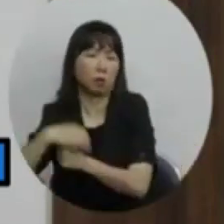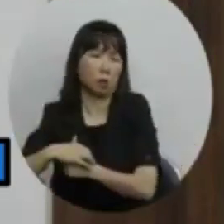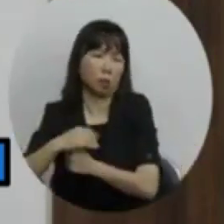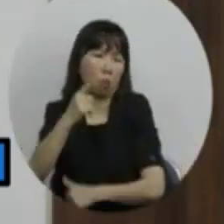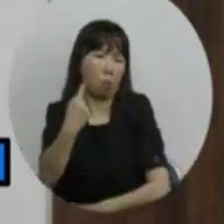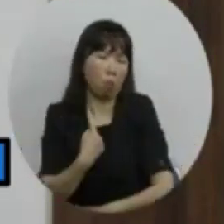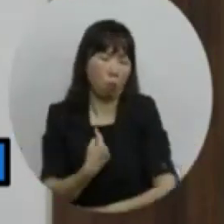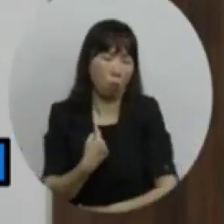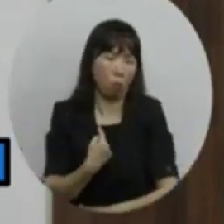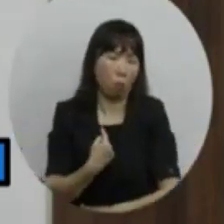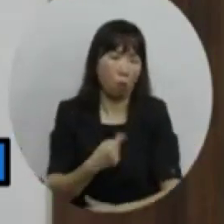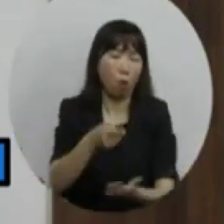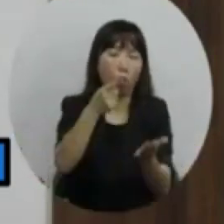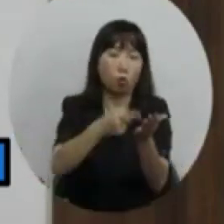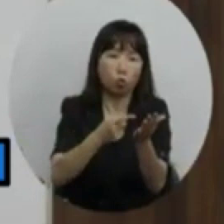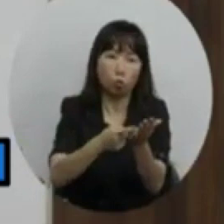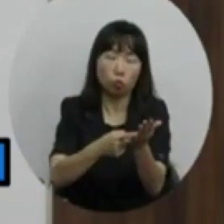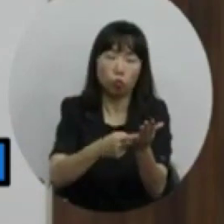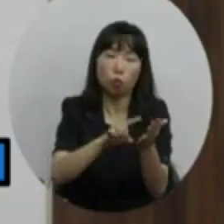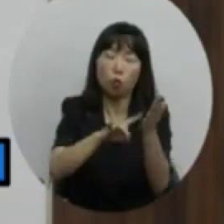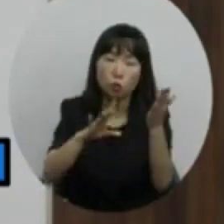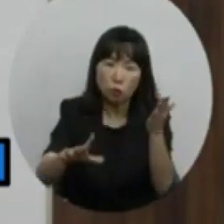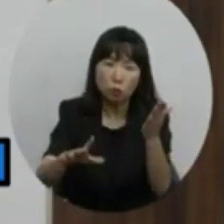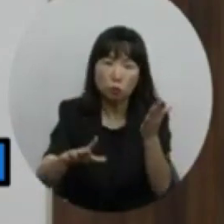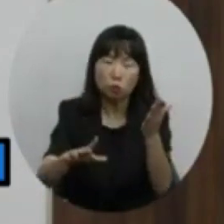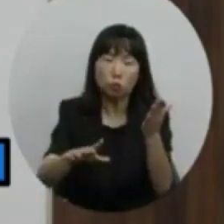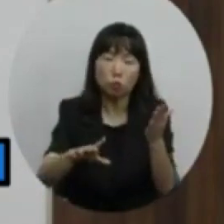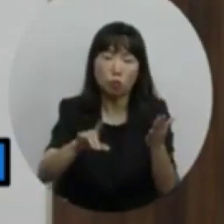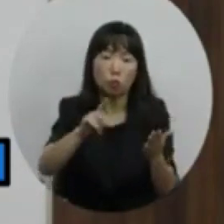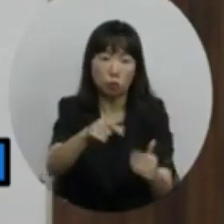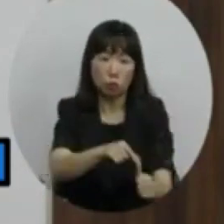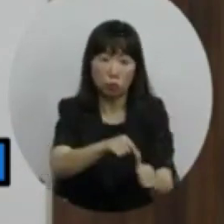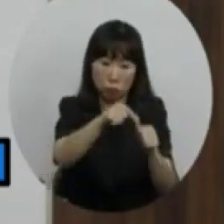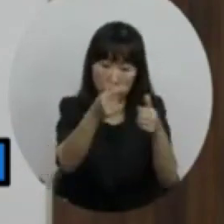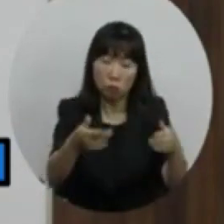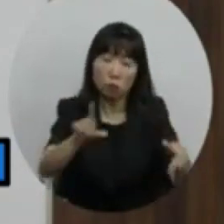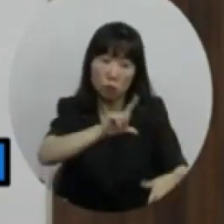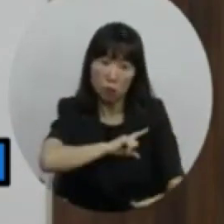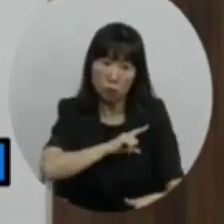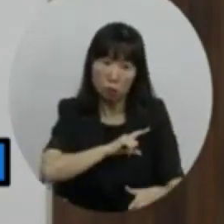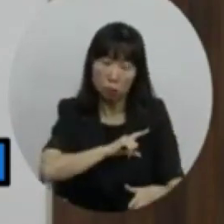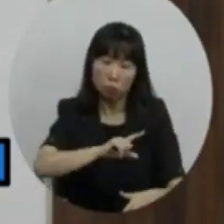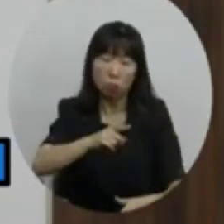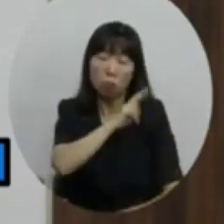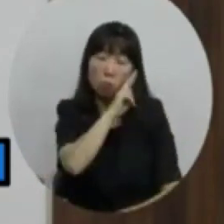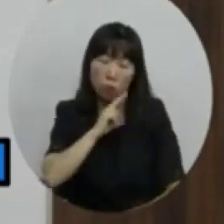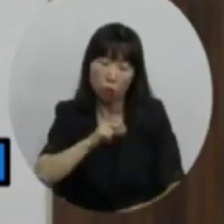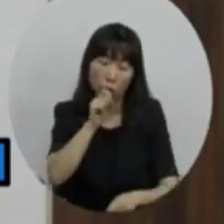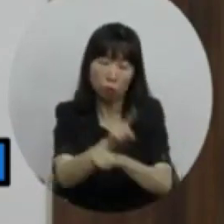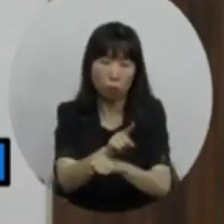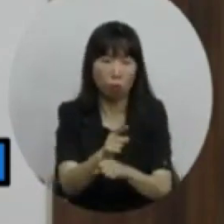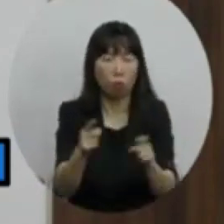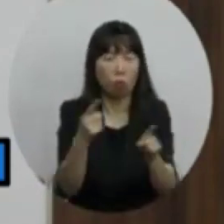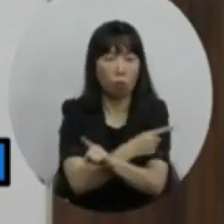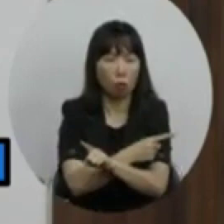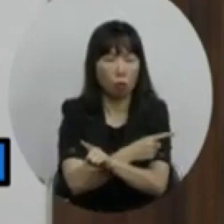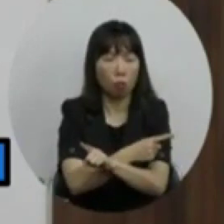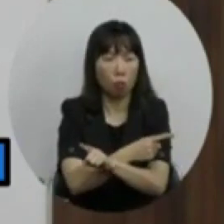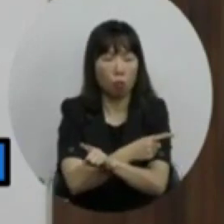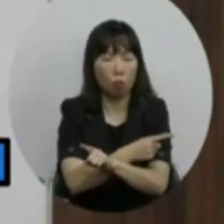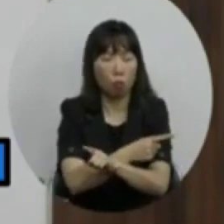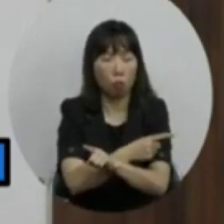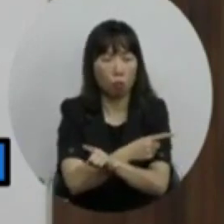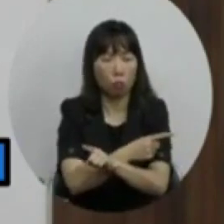또한 총무과, 징수과 등 기구 명칭 변경은 편의성을 이유로 구식 한자에 해결하는